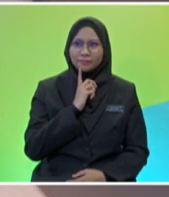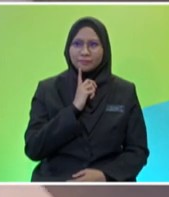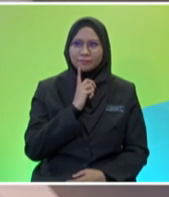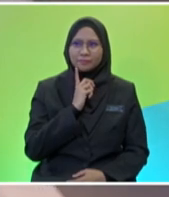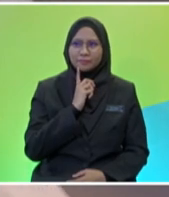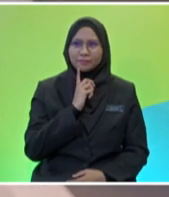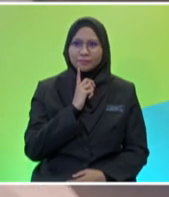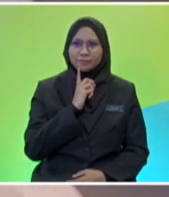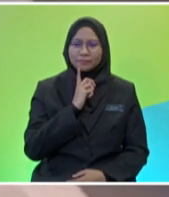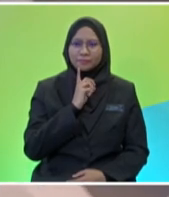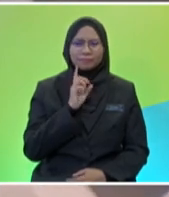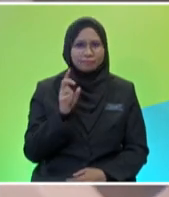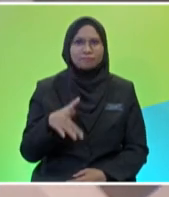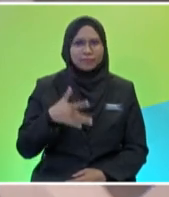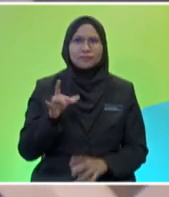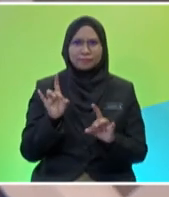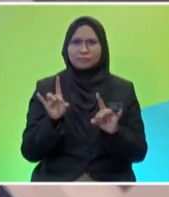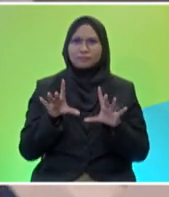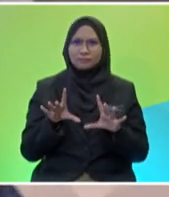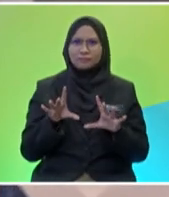macam menari ini